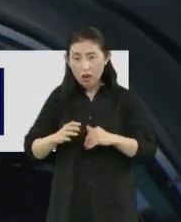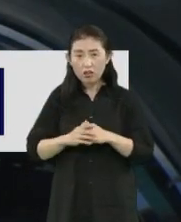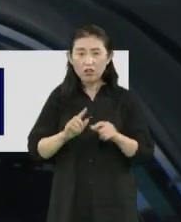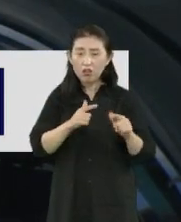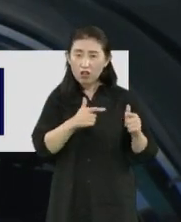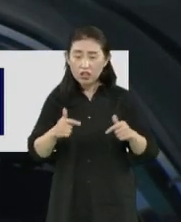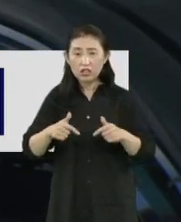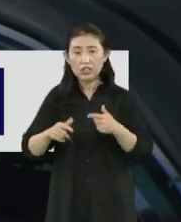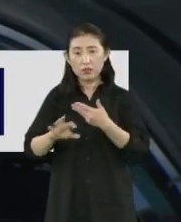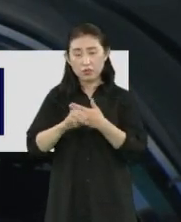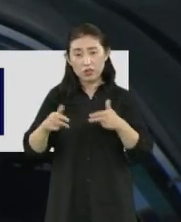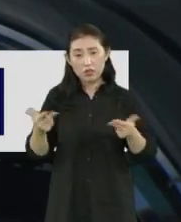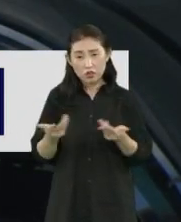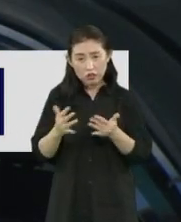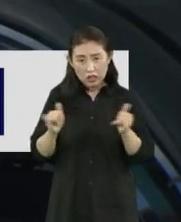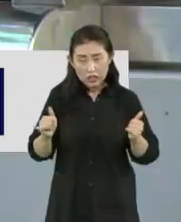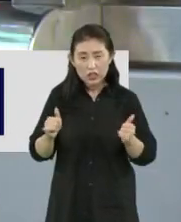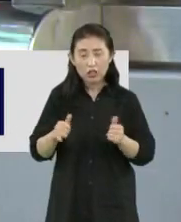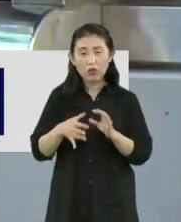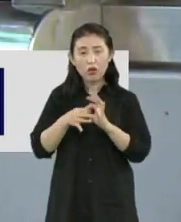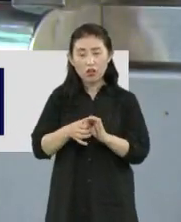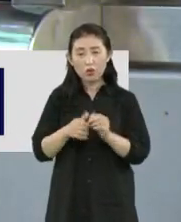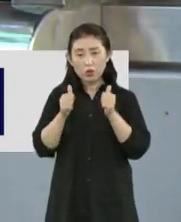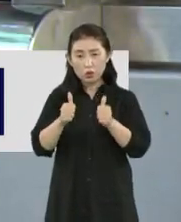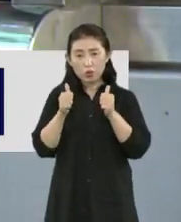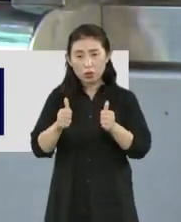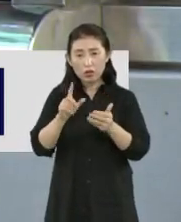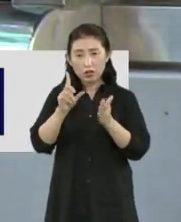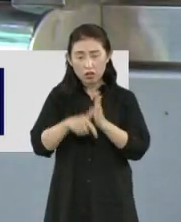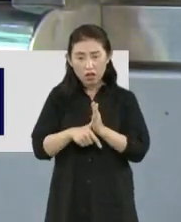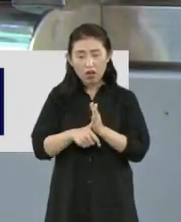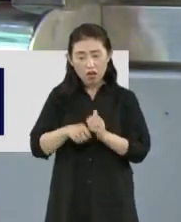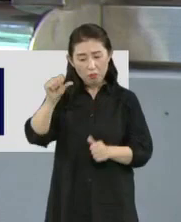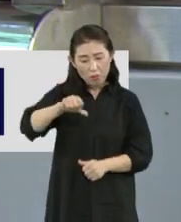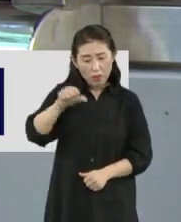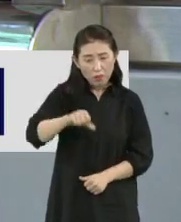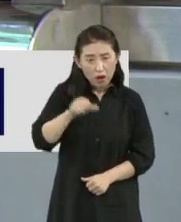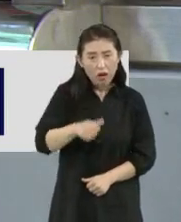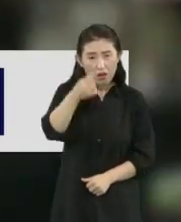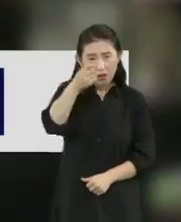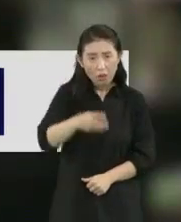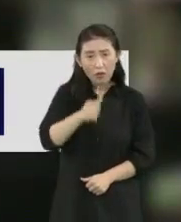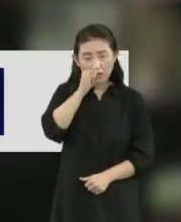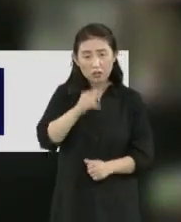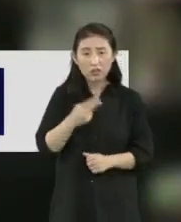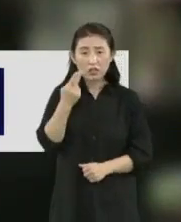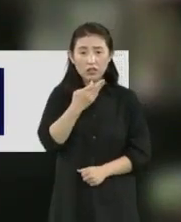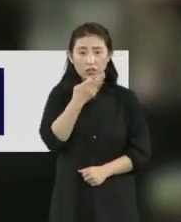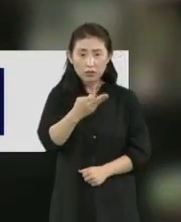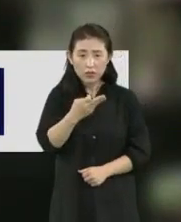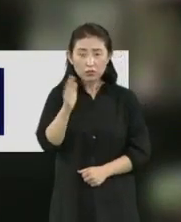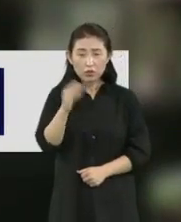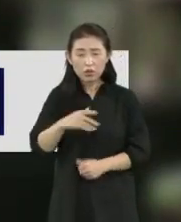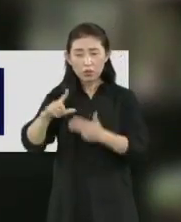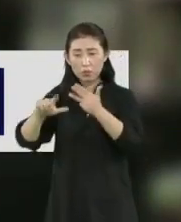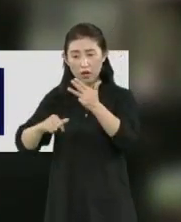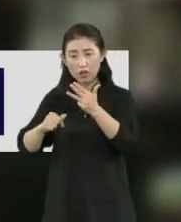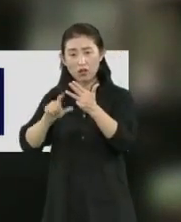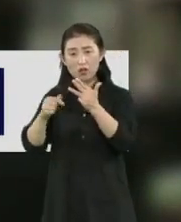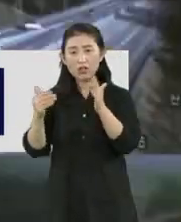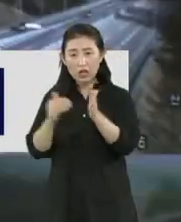안전순찰원 등에 대한 근로자 지위 확인 소송에서 대법원 패소 판결을 받았지만 2013년부터 올